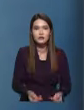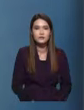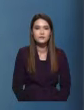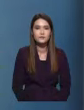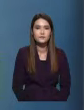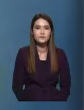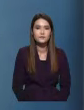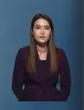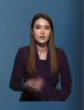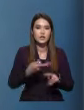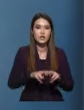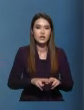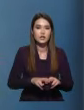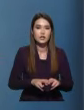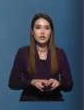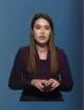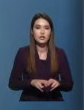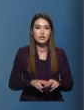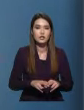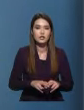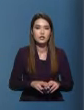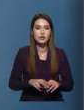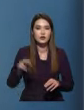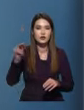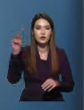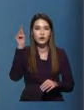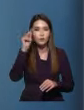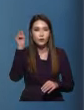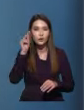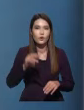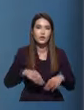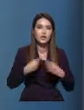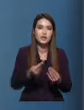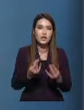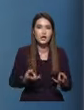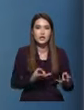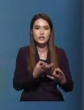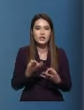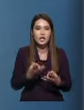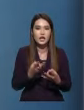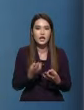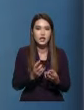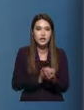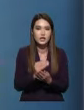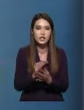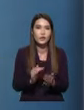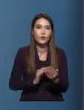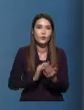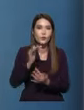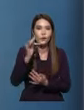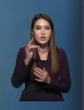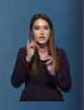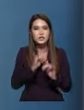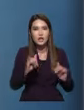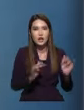Осы 30 жыл ішінде лицейлеріміз оқудың, ізденістің, өсудің, дамудың